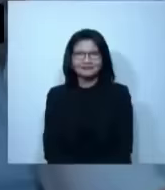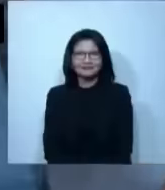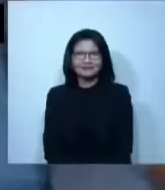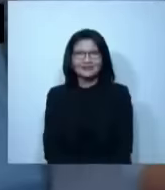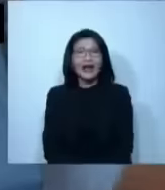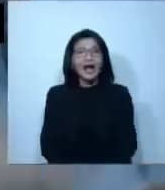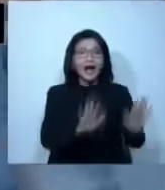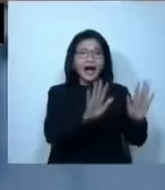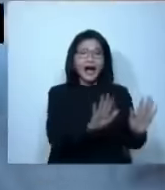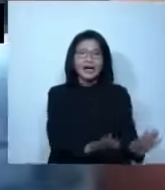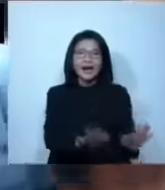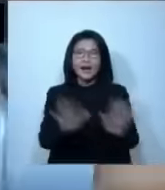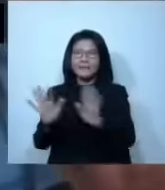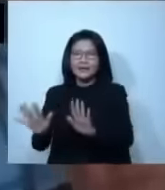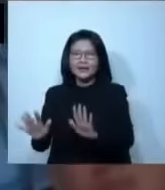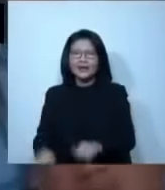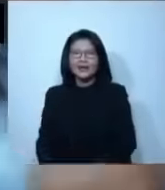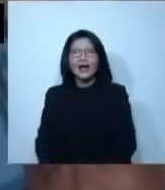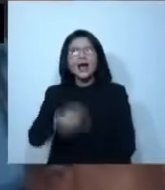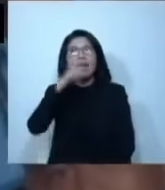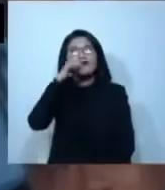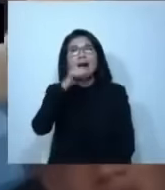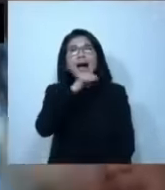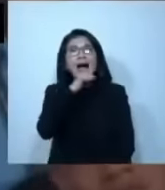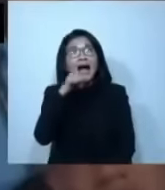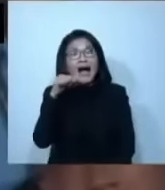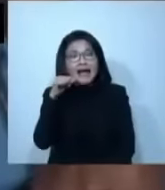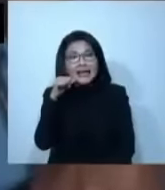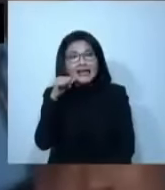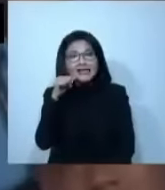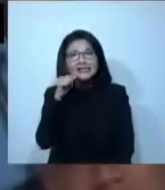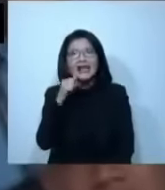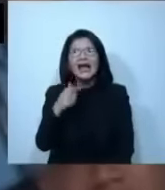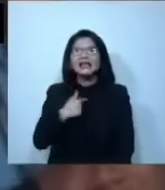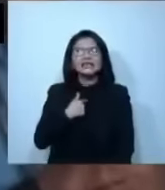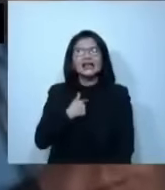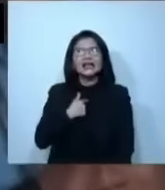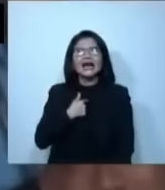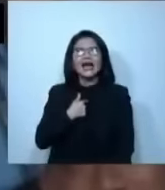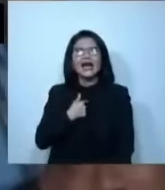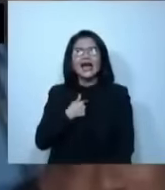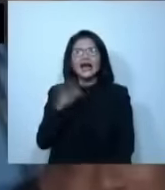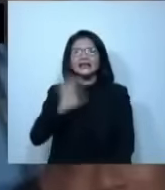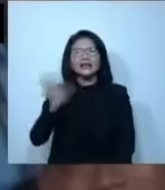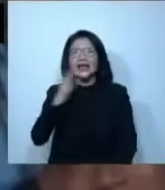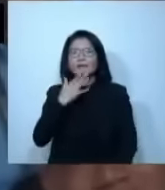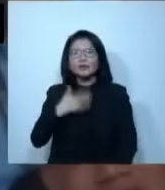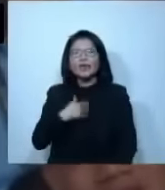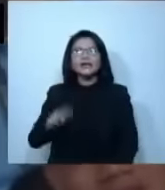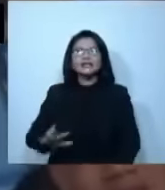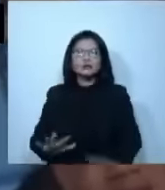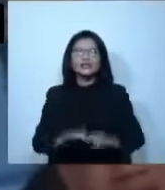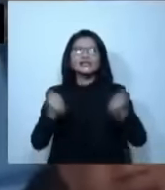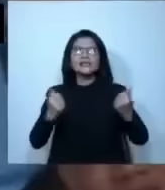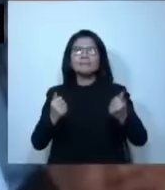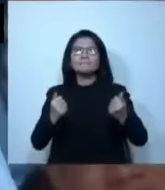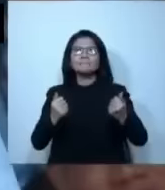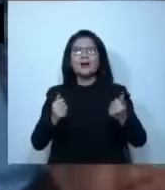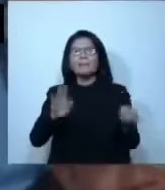Para penang, Mas Anies. Mas Anies, saya tidak punya apa-apa. Saya sudah siap mati untuk negara ini.